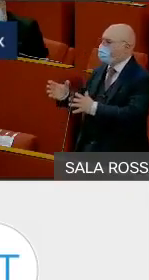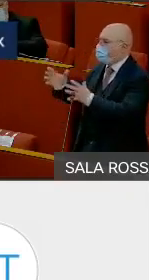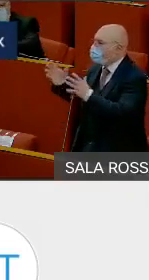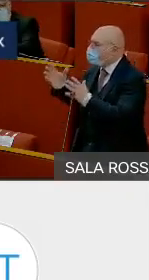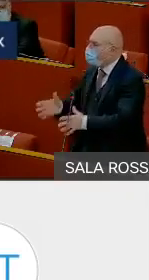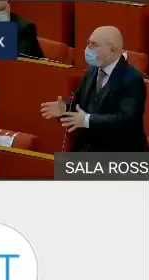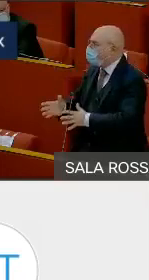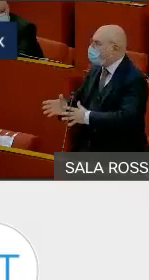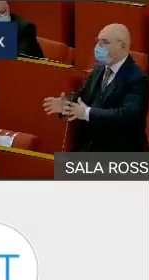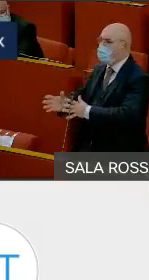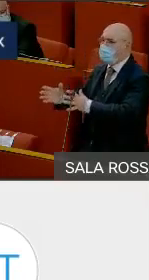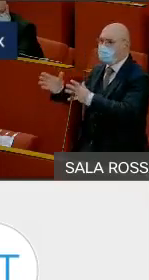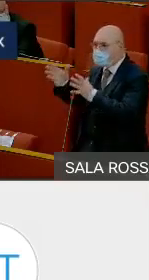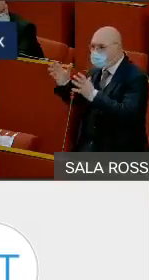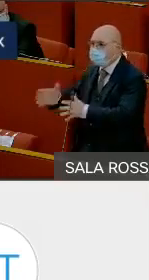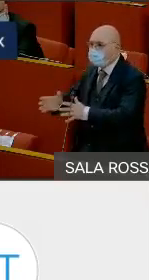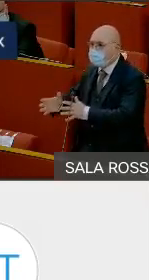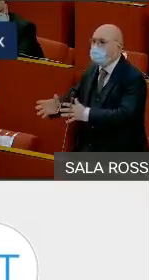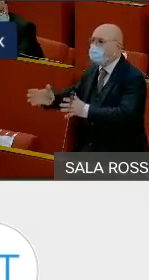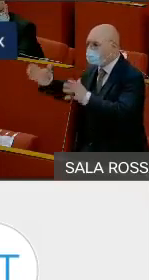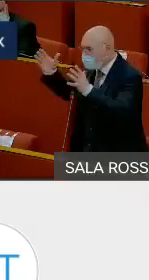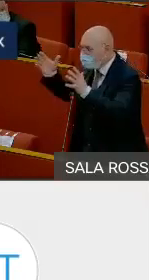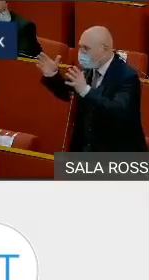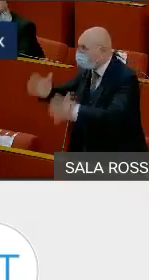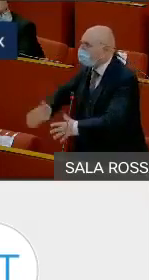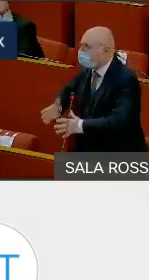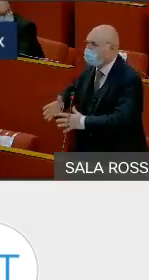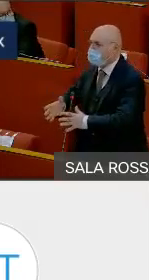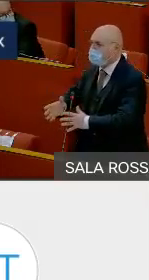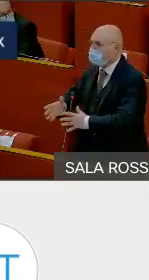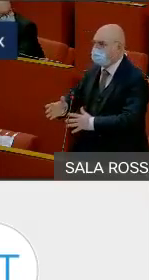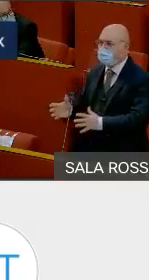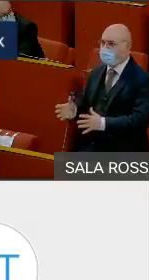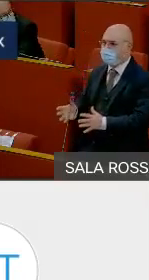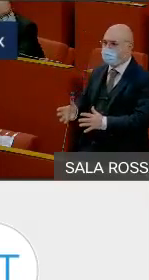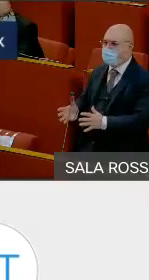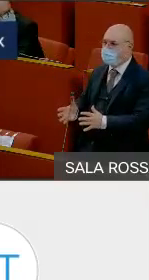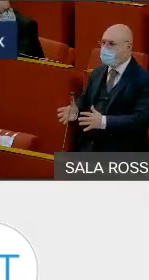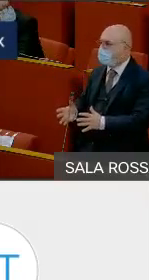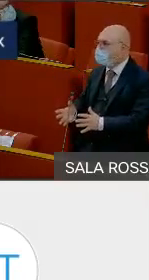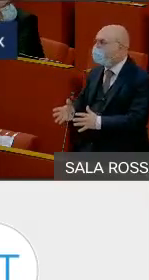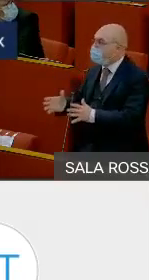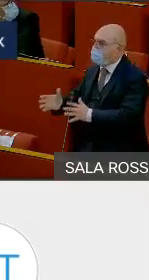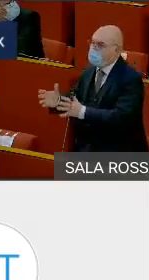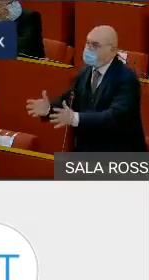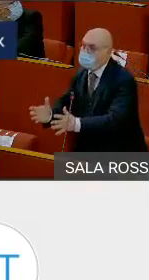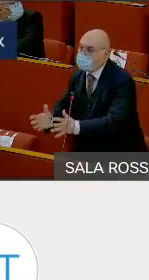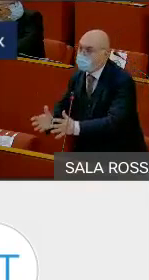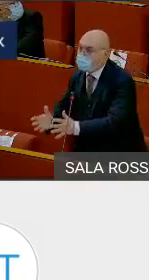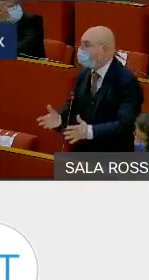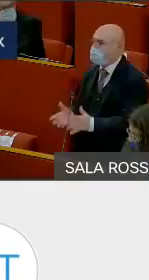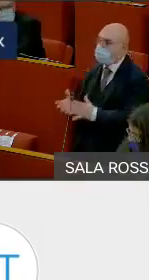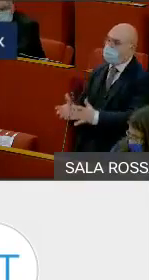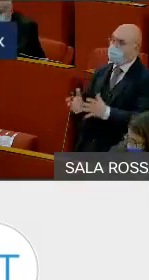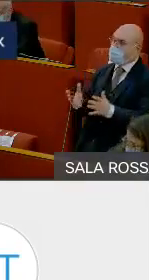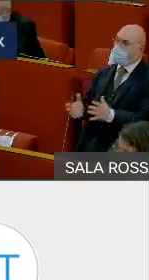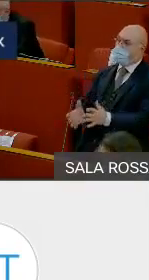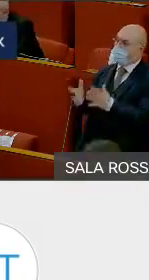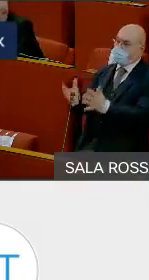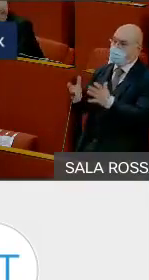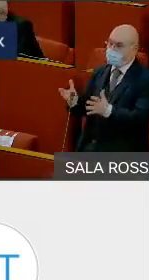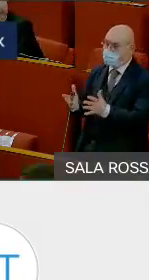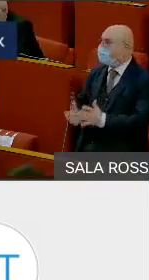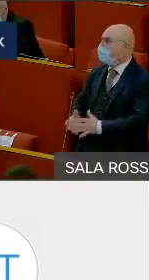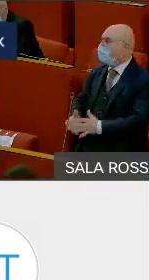posteggi di arenaria pianeggianti porti via delle aree che sarebbero più facilmente utilizzabili per attività agricola e allora si scopre che più dell'attività agricola